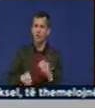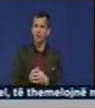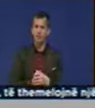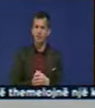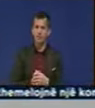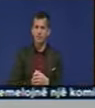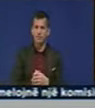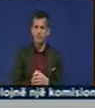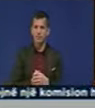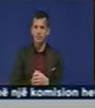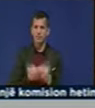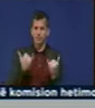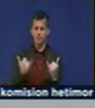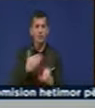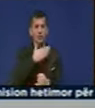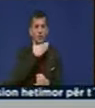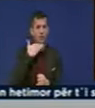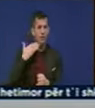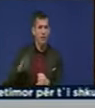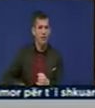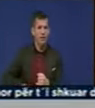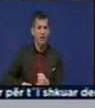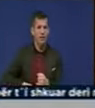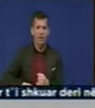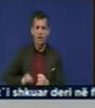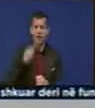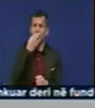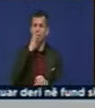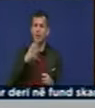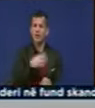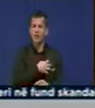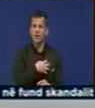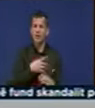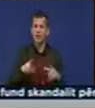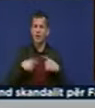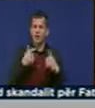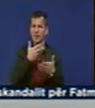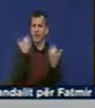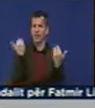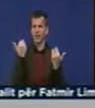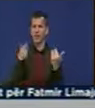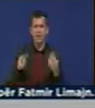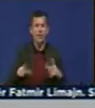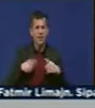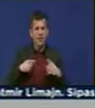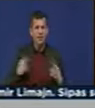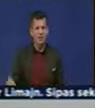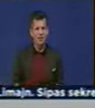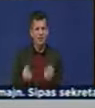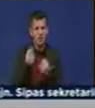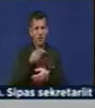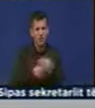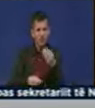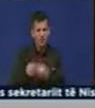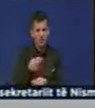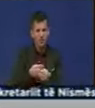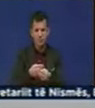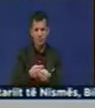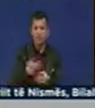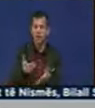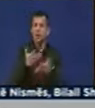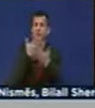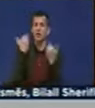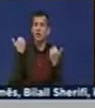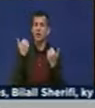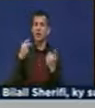Sot, një shumicë grave nuk kanë mirëqenje sociale dhe kanë një jetë të vështirë ekonomike. Nuk ka vend